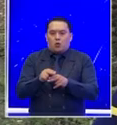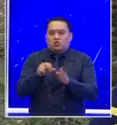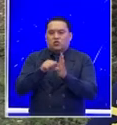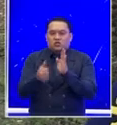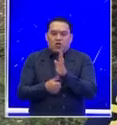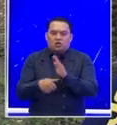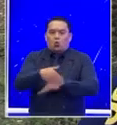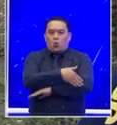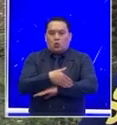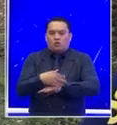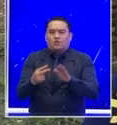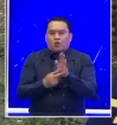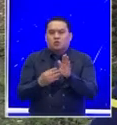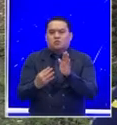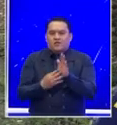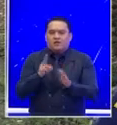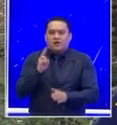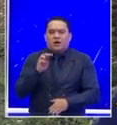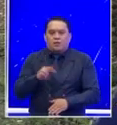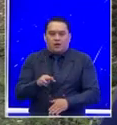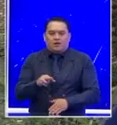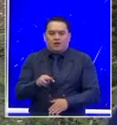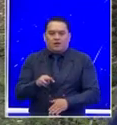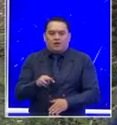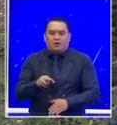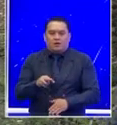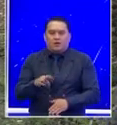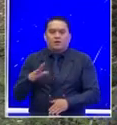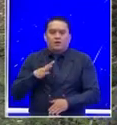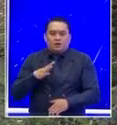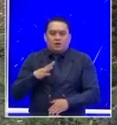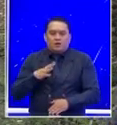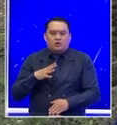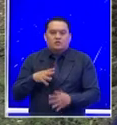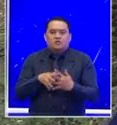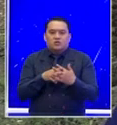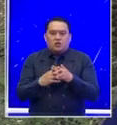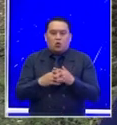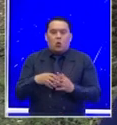улиц, 8,9 километров. Это получается в районе поселка Заря,